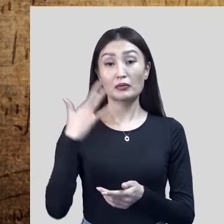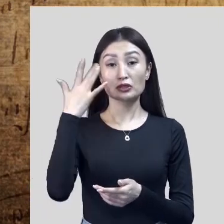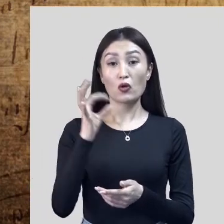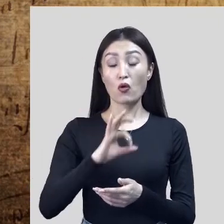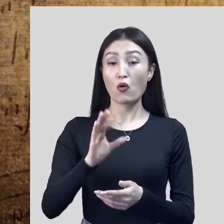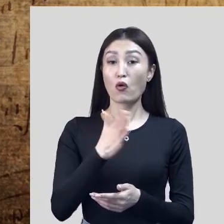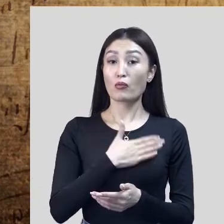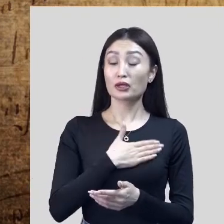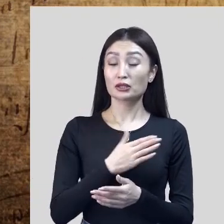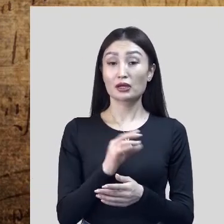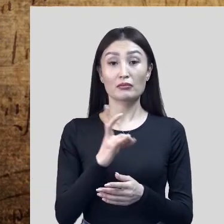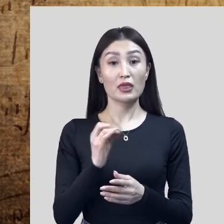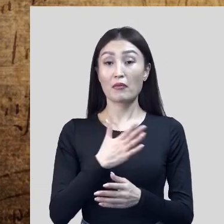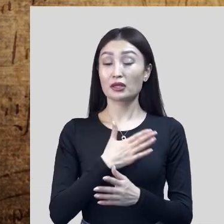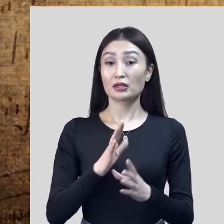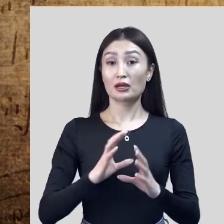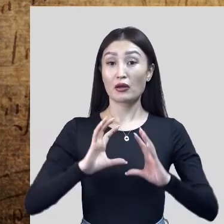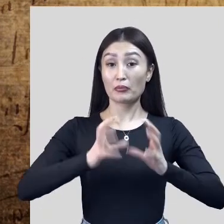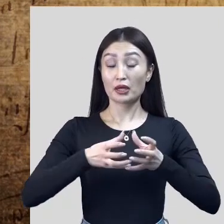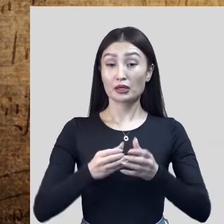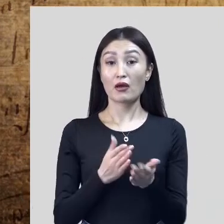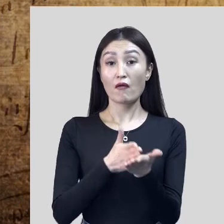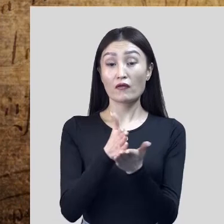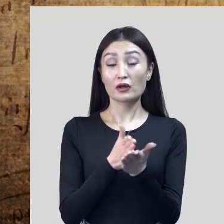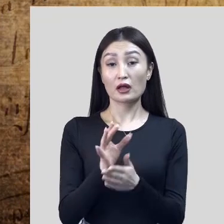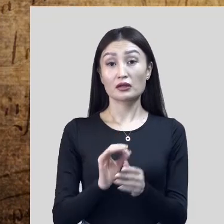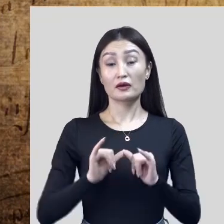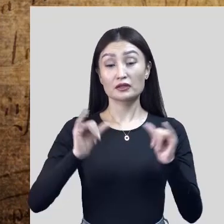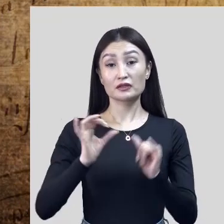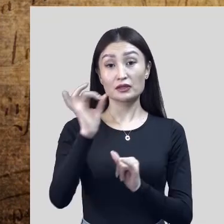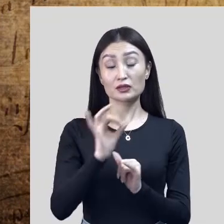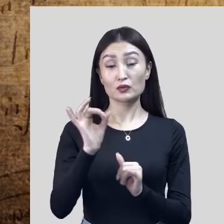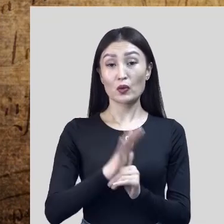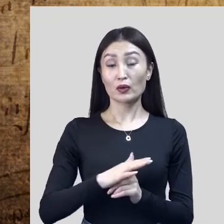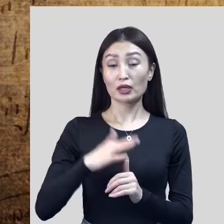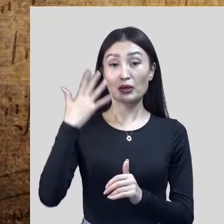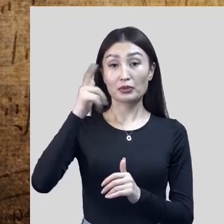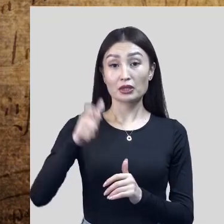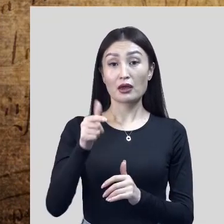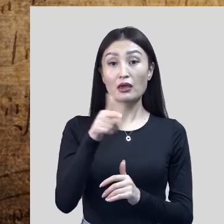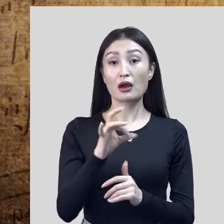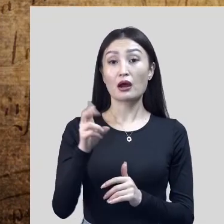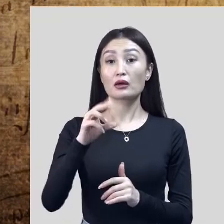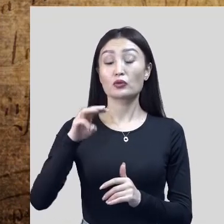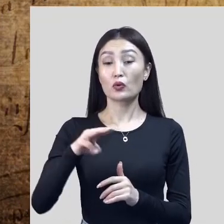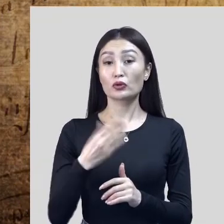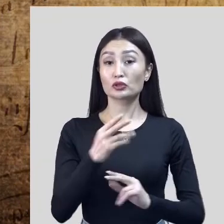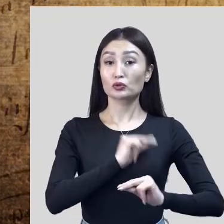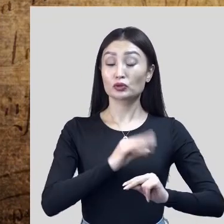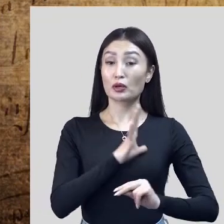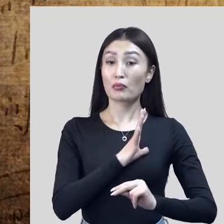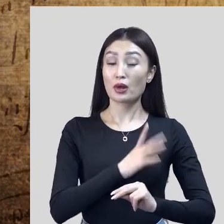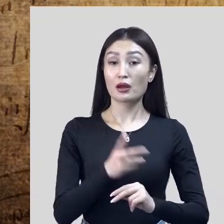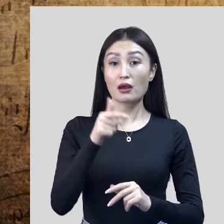о материальном и нематериальном мире. Вклад в развитие истории внес известный греческий мыслитель Геродот, чьи труды были